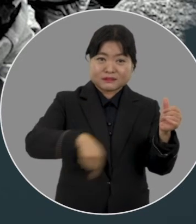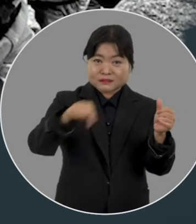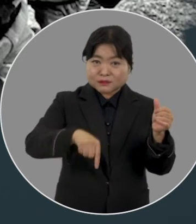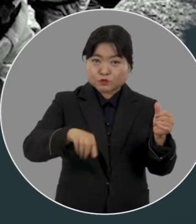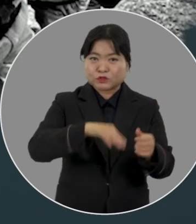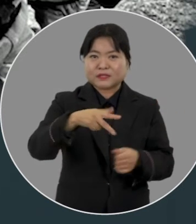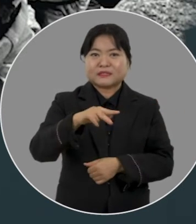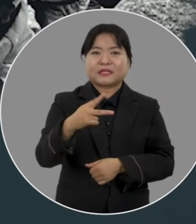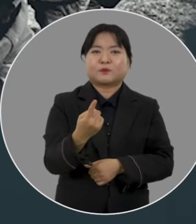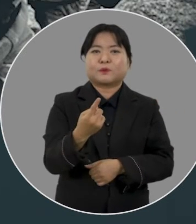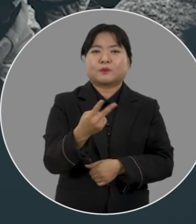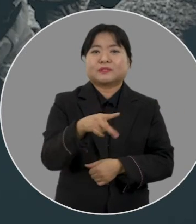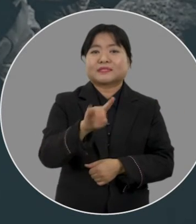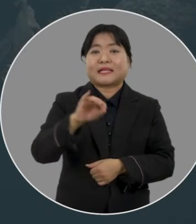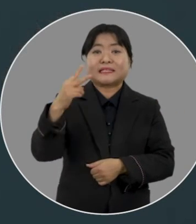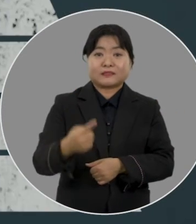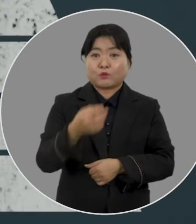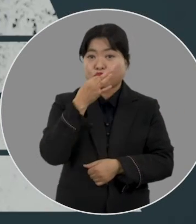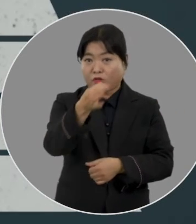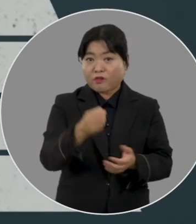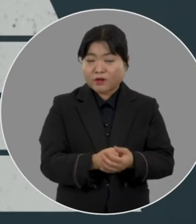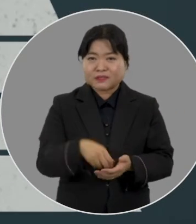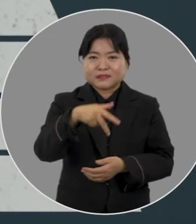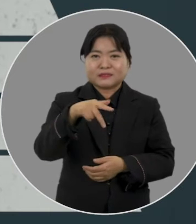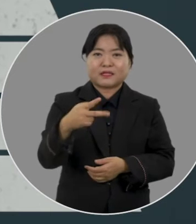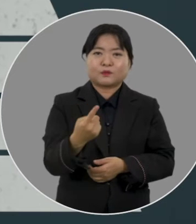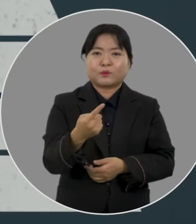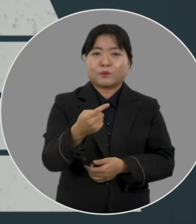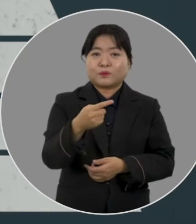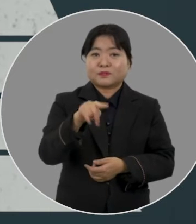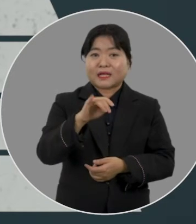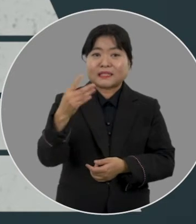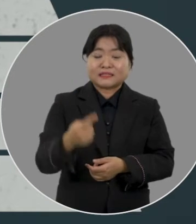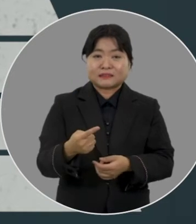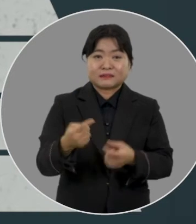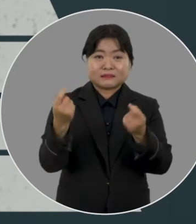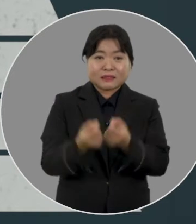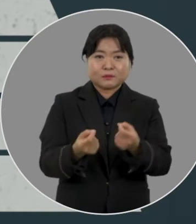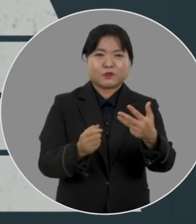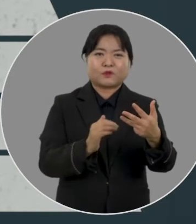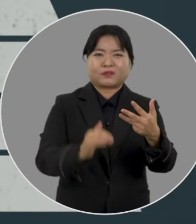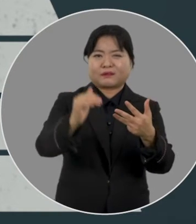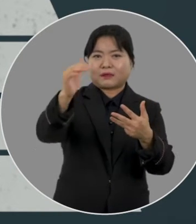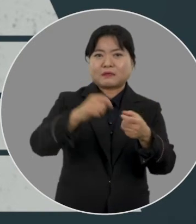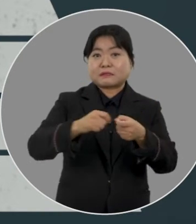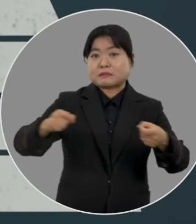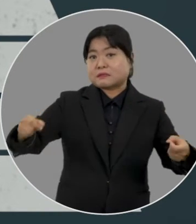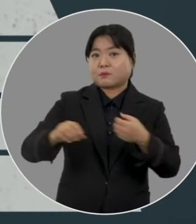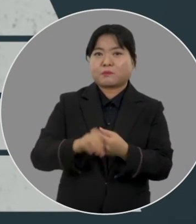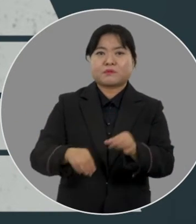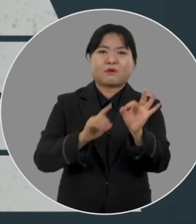우리는 제노사이드라고 부르는데 이 제노사이드는 짧게 보면 8개의 단계, 길게